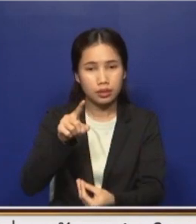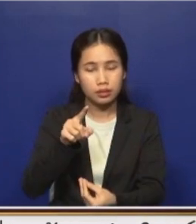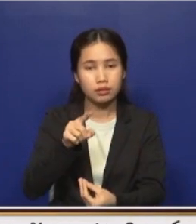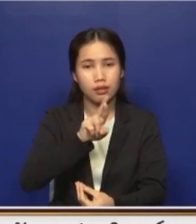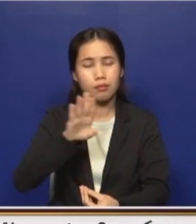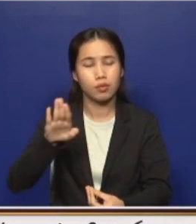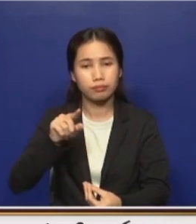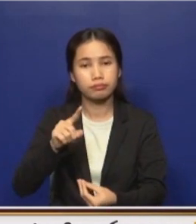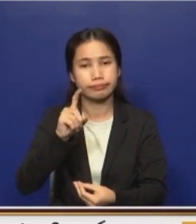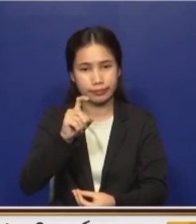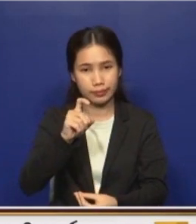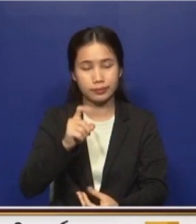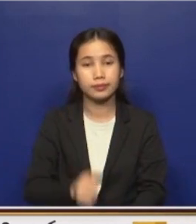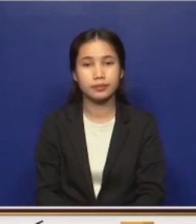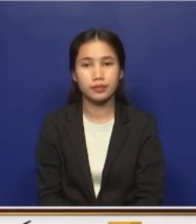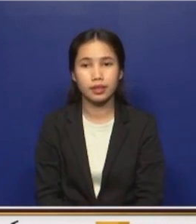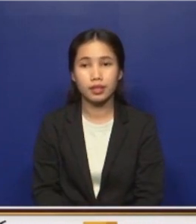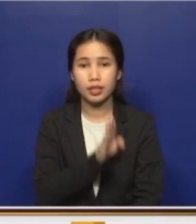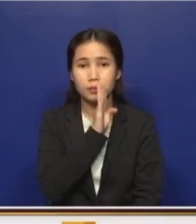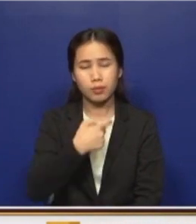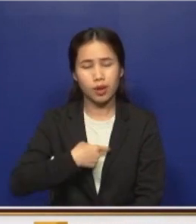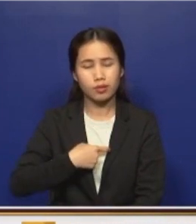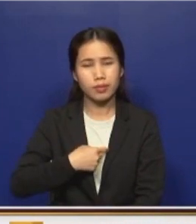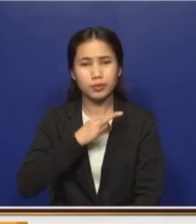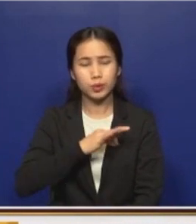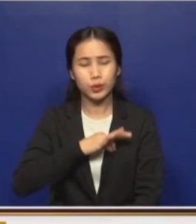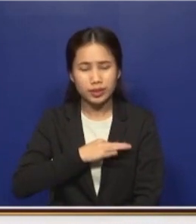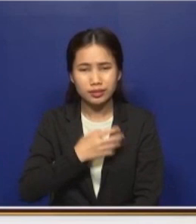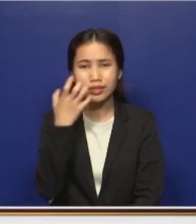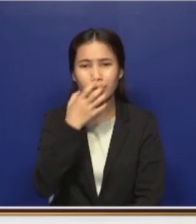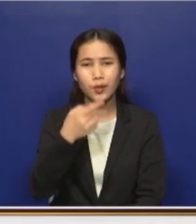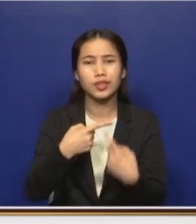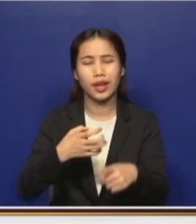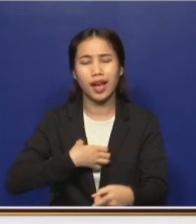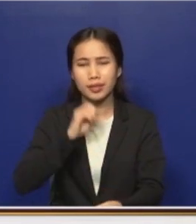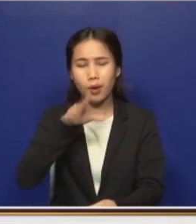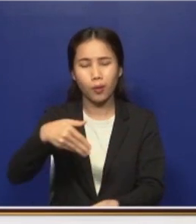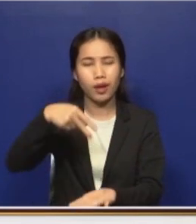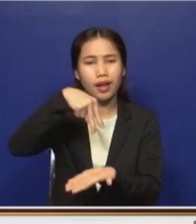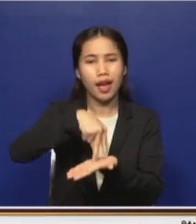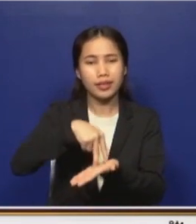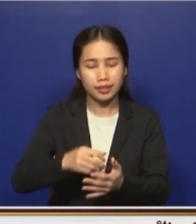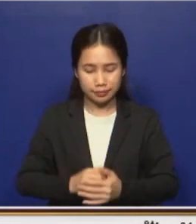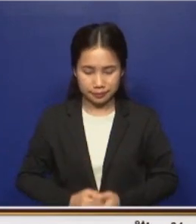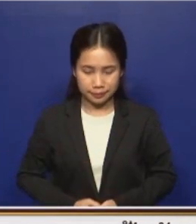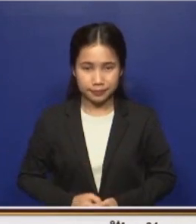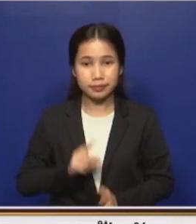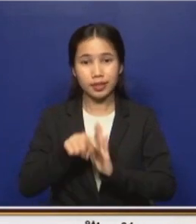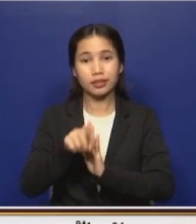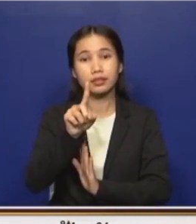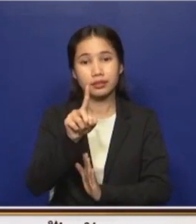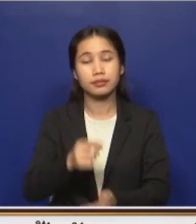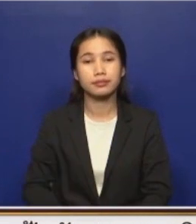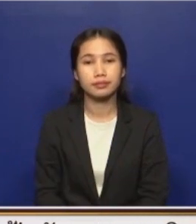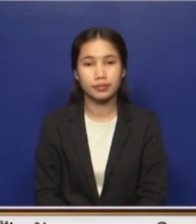ตรงนี้ยิ่งเจ็บปวดยิ่งกว่าท่านดูดีๆนะประเทศไทยเป็นแหล่งเกษตรกรรมและว